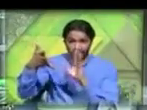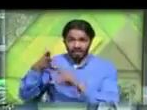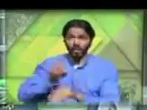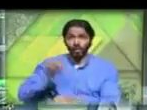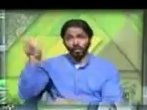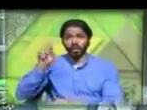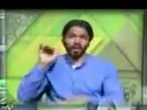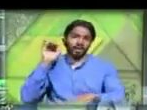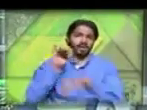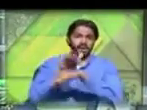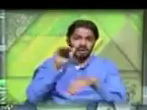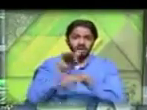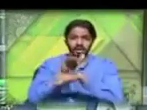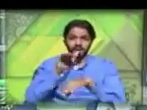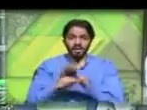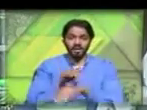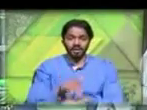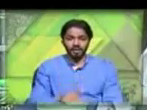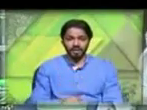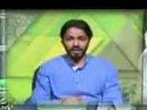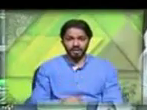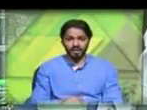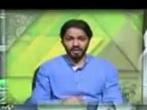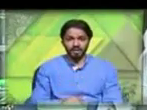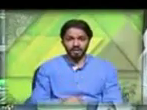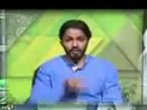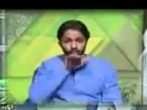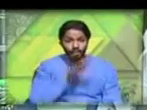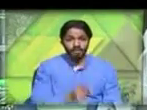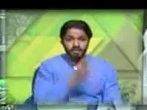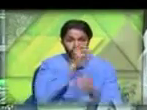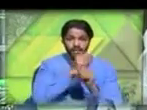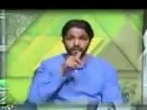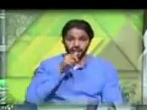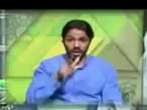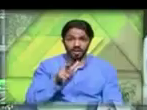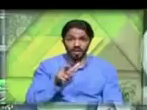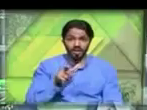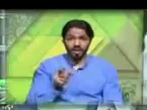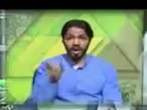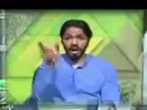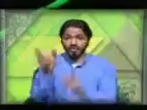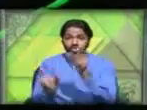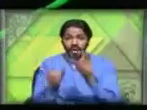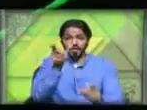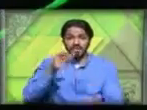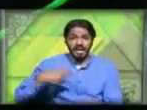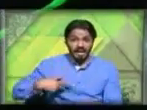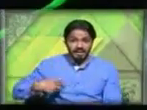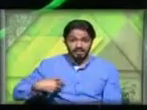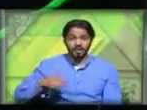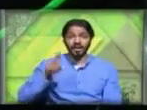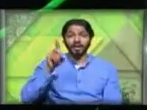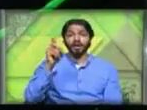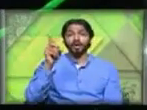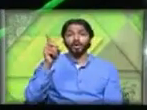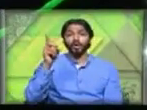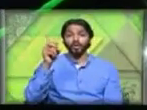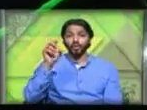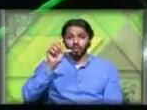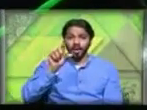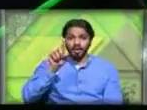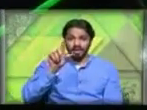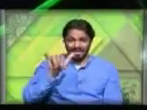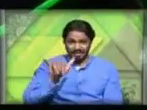الرجل السفيه، يتكلم في أمر العامة. التافه، التافه، السفيه، ما